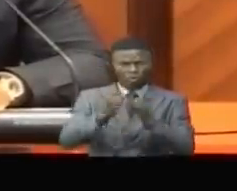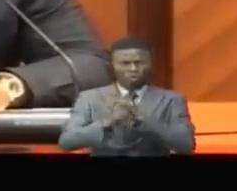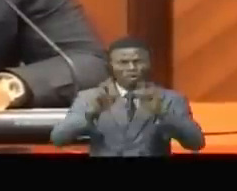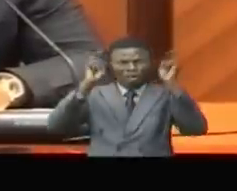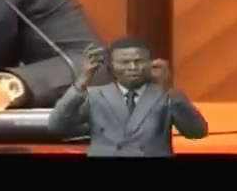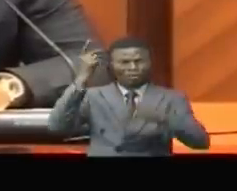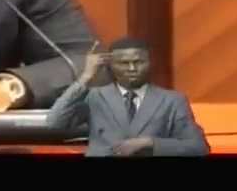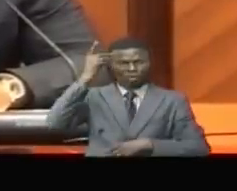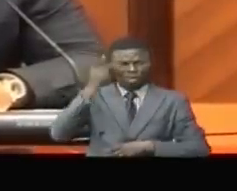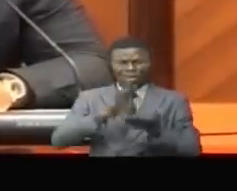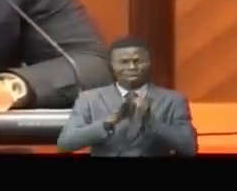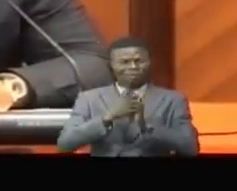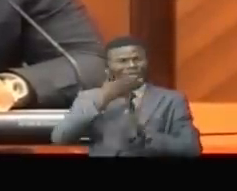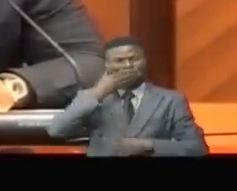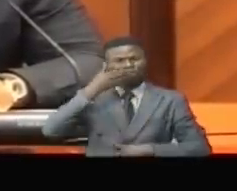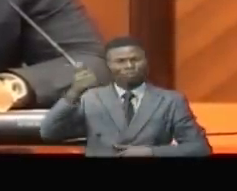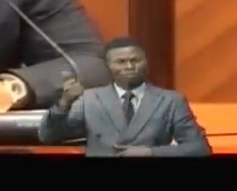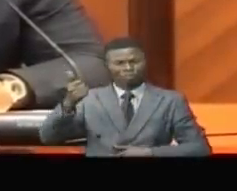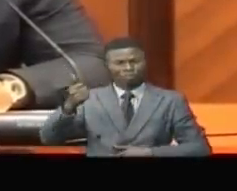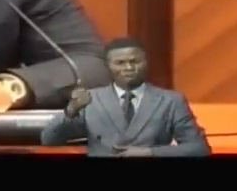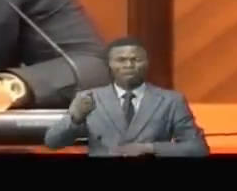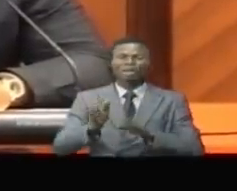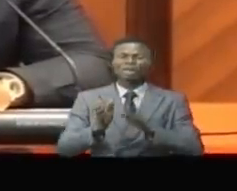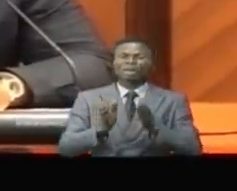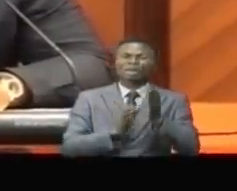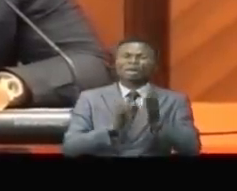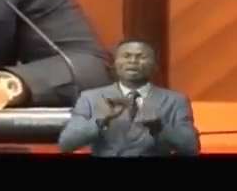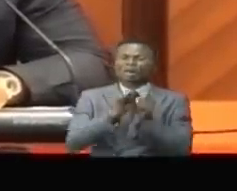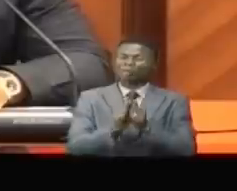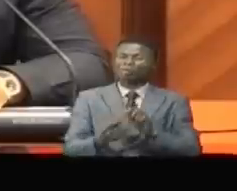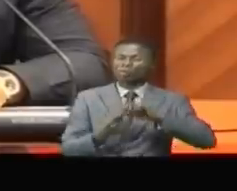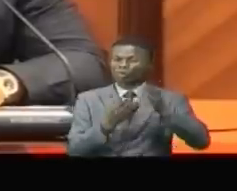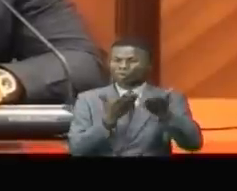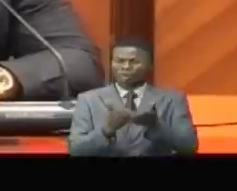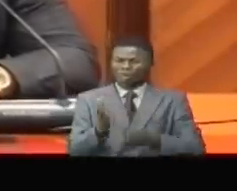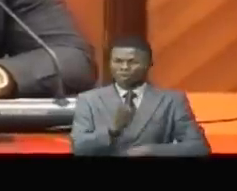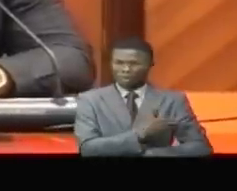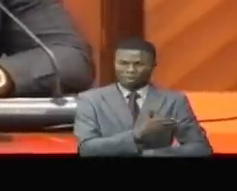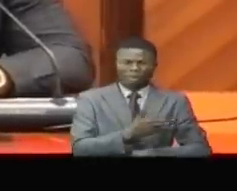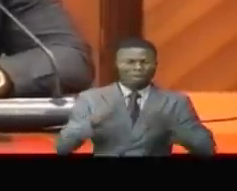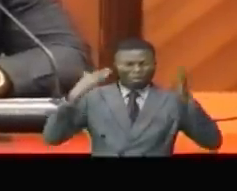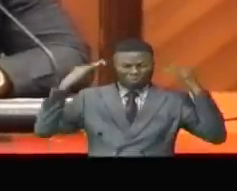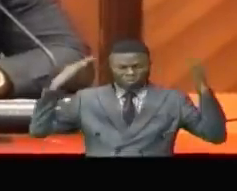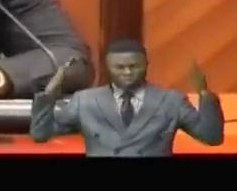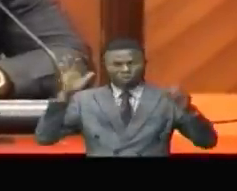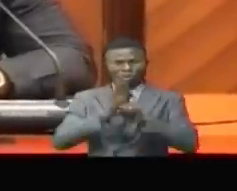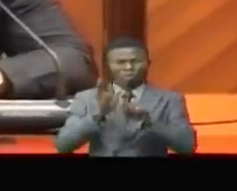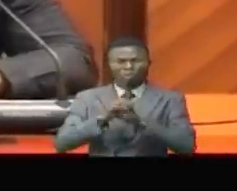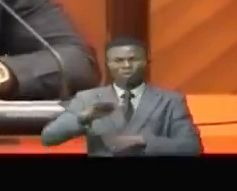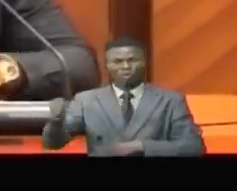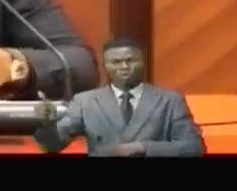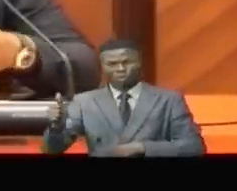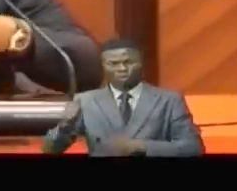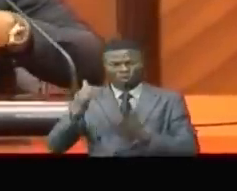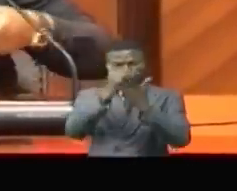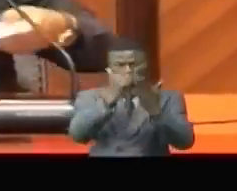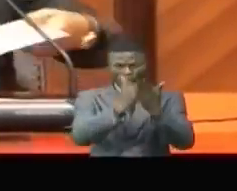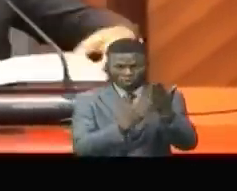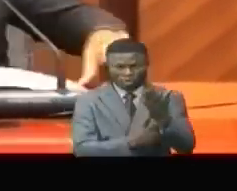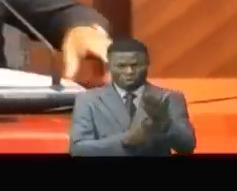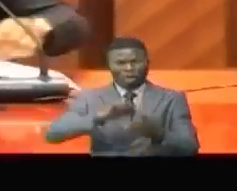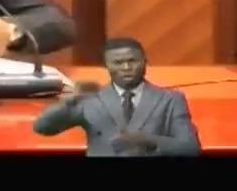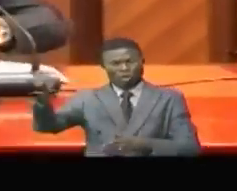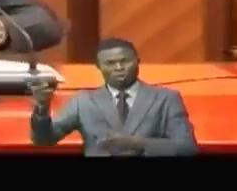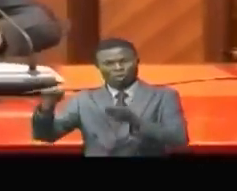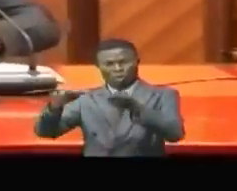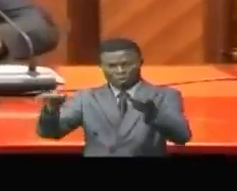cité viable. En dehors de ces cas spécifiques, qui fait écho à d'autres cas répertoriés ailleurs sur